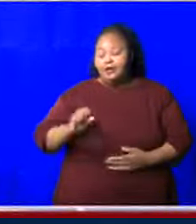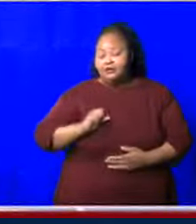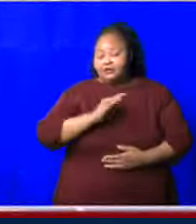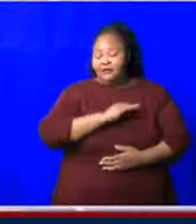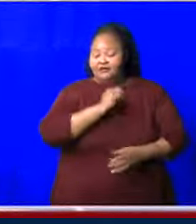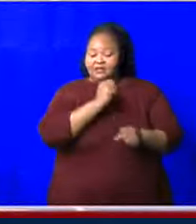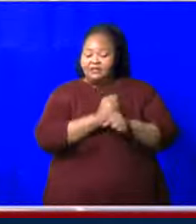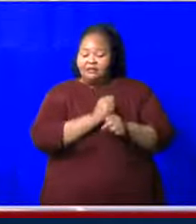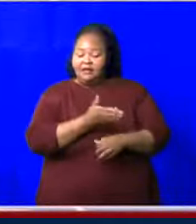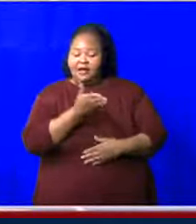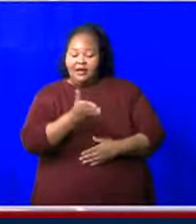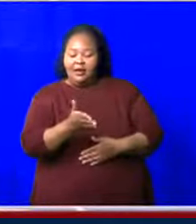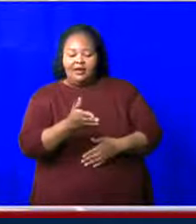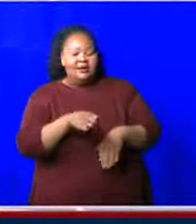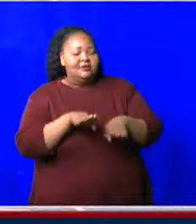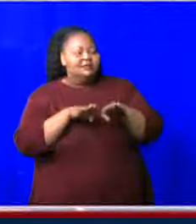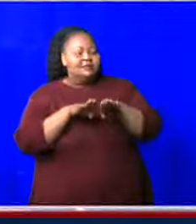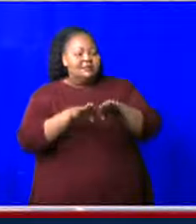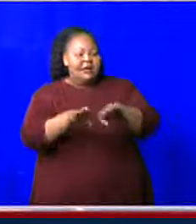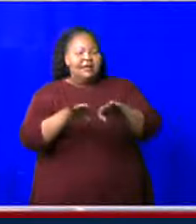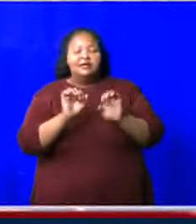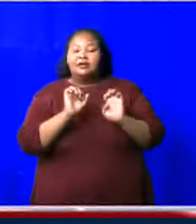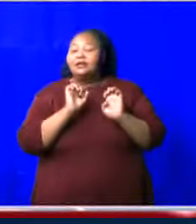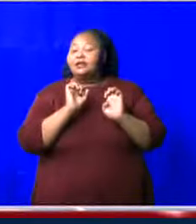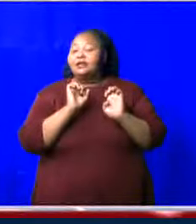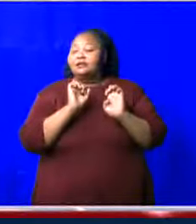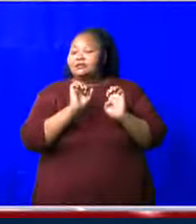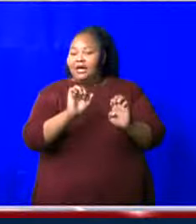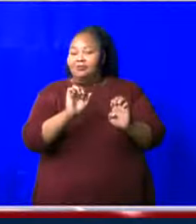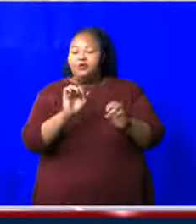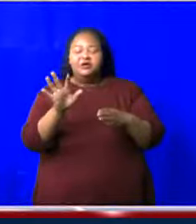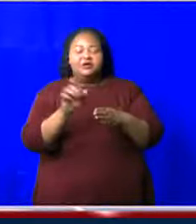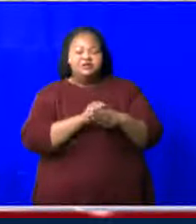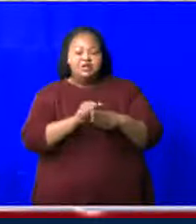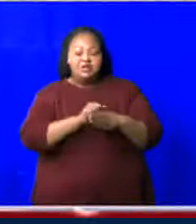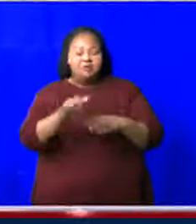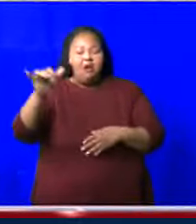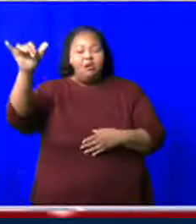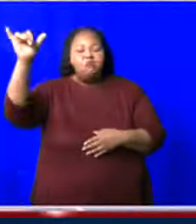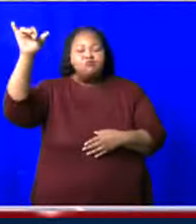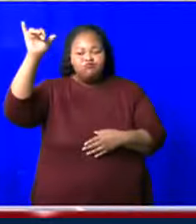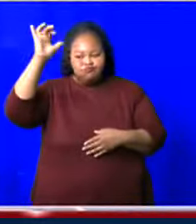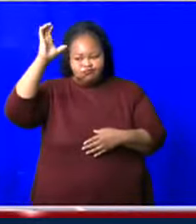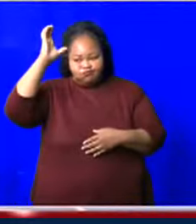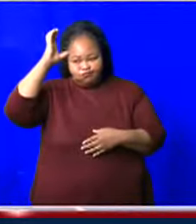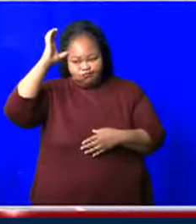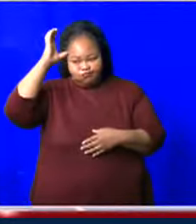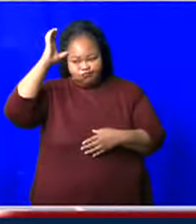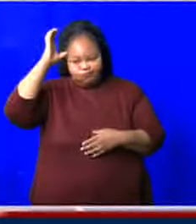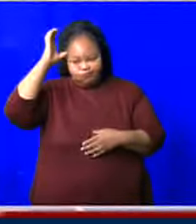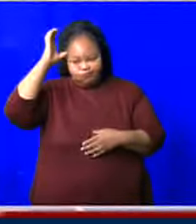kakhulu lesekudumisa ko ke lokho lengikholwa kone ukuthi leleni kwendile enyalo niseta